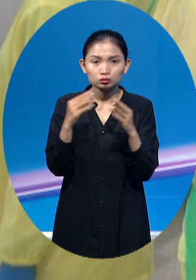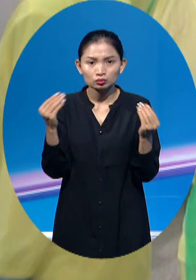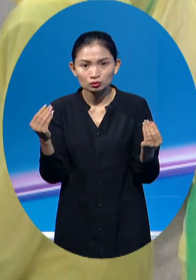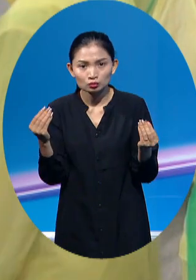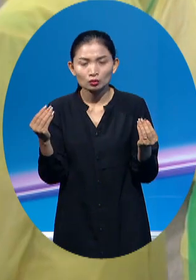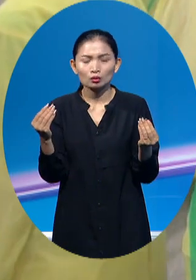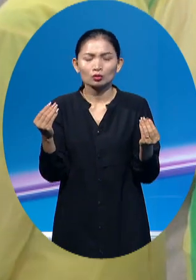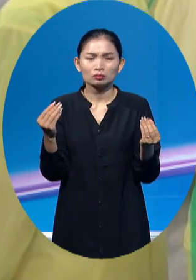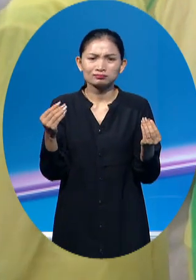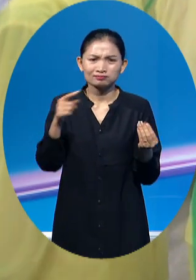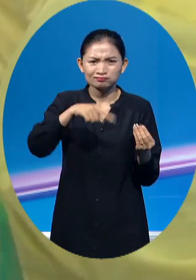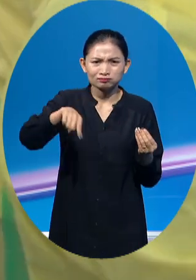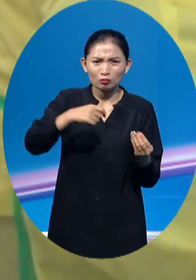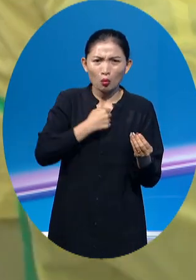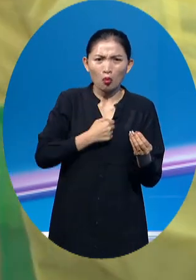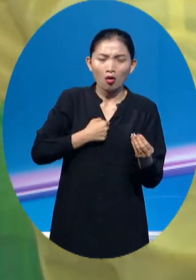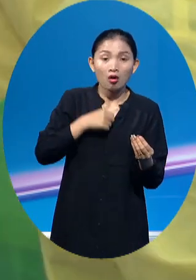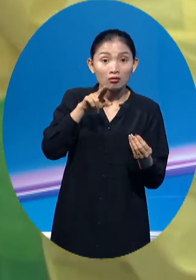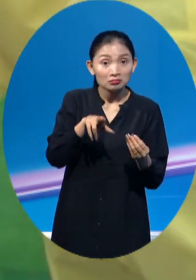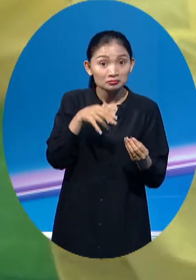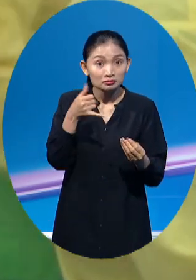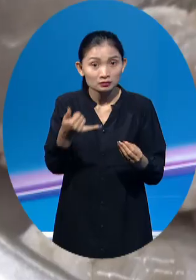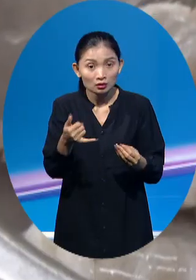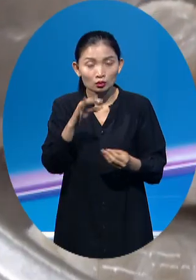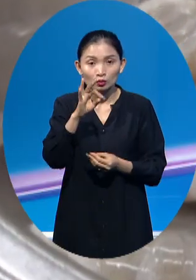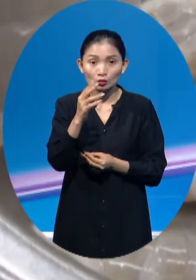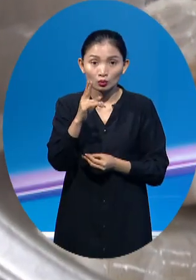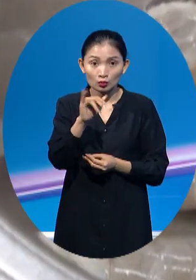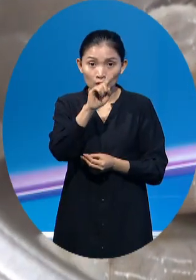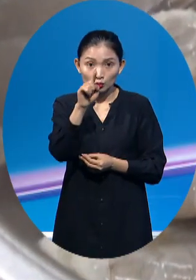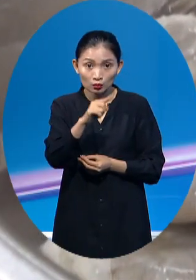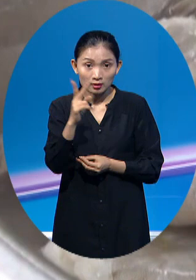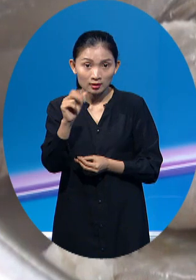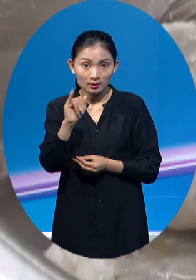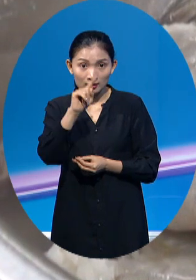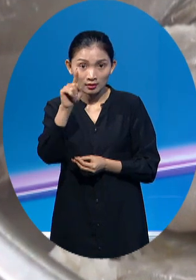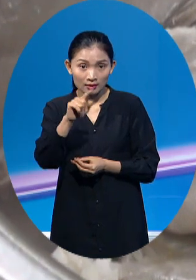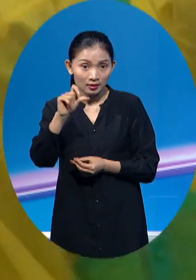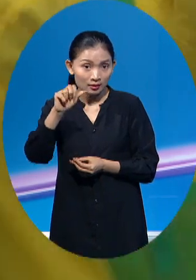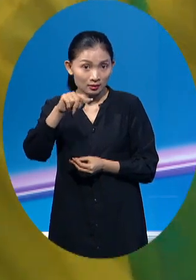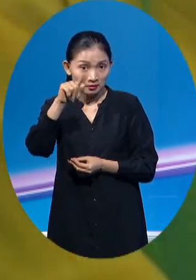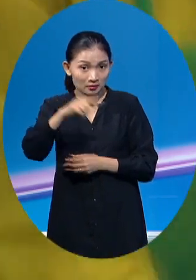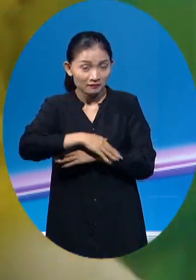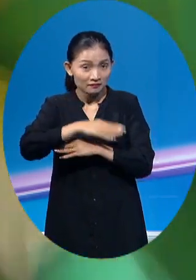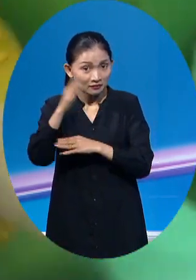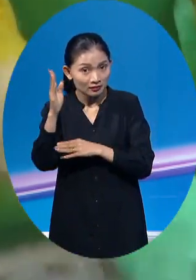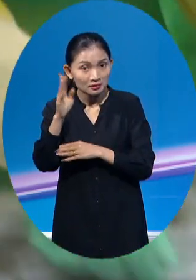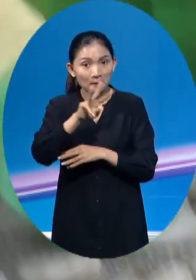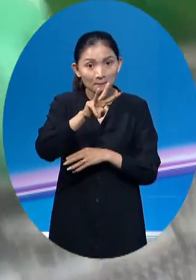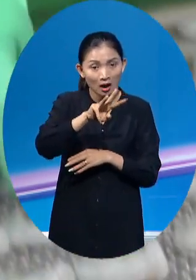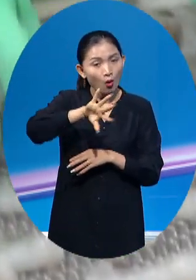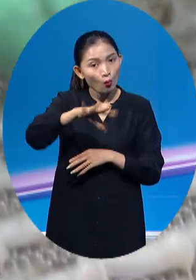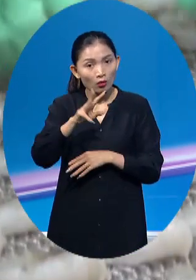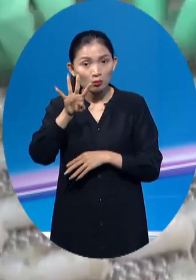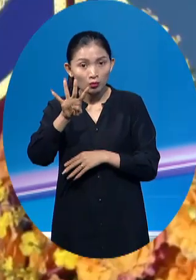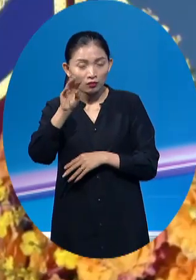sản tăng trên 3,4%, tiếp tục là trụ đỡ của nền kinh tế. Tuy nhiên, ngành nông nghiệp nói chung và thủy sản nói riêng, đặc biệt là ngành hàng tôm vẫn còn